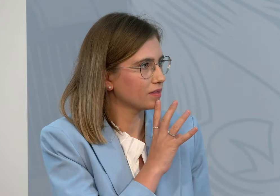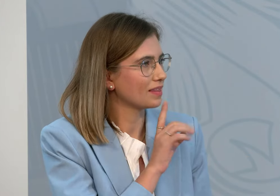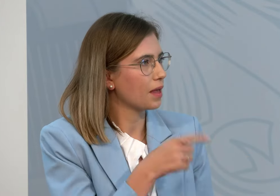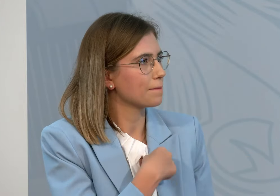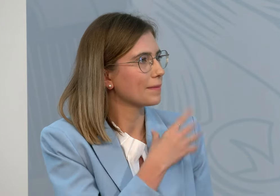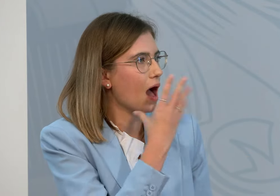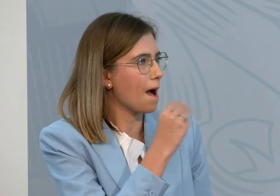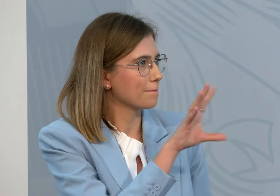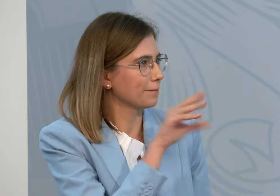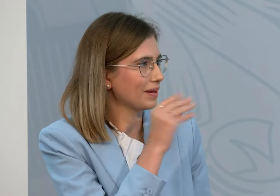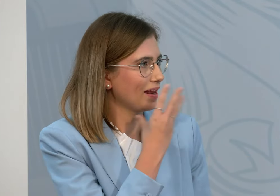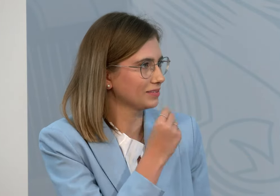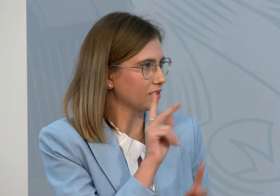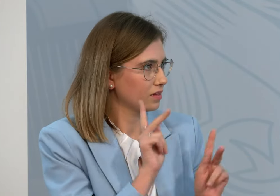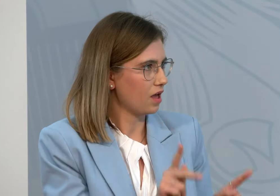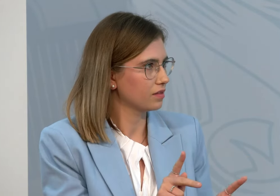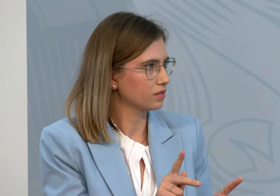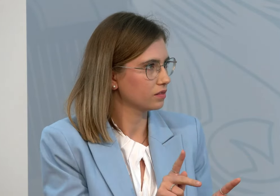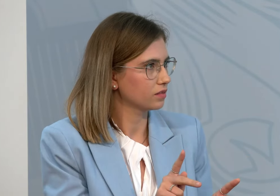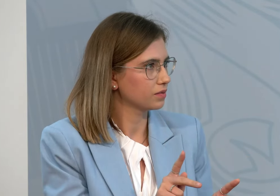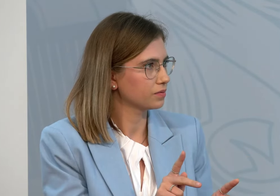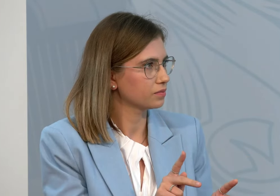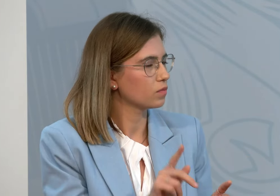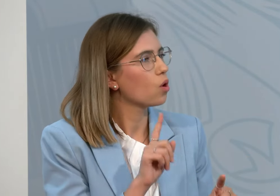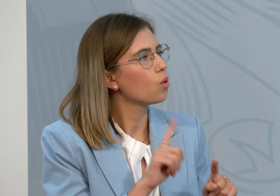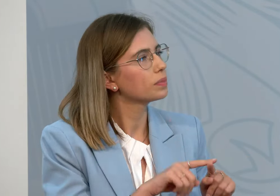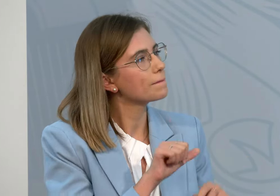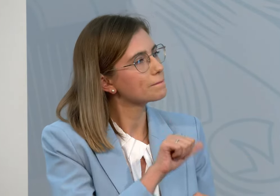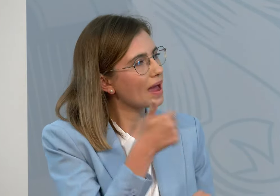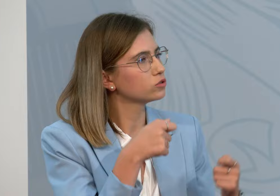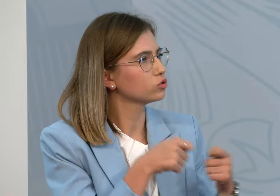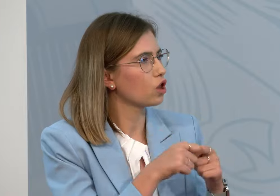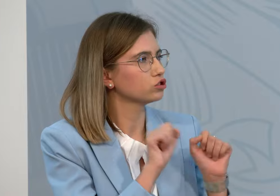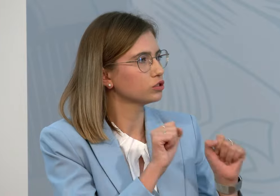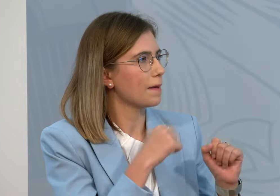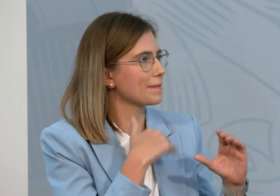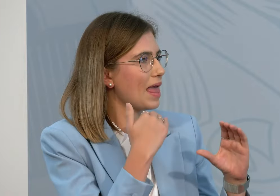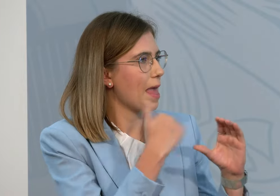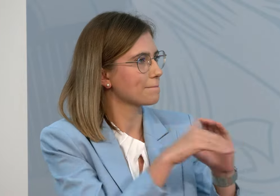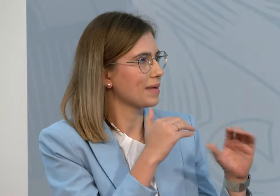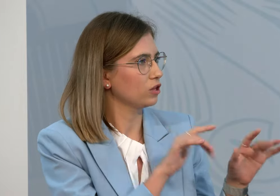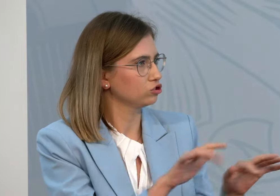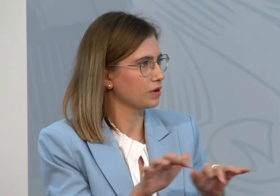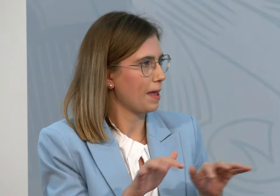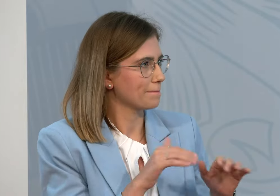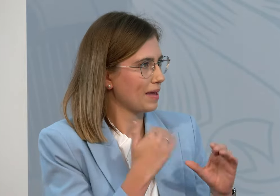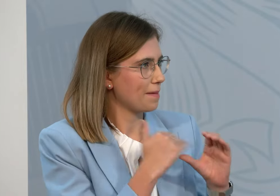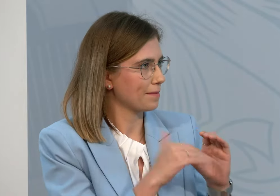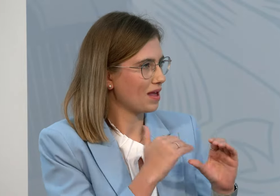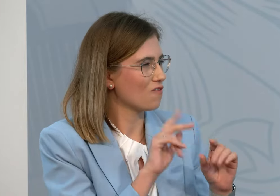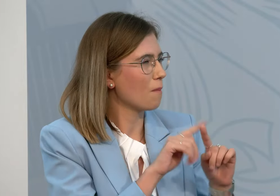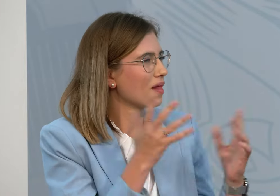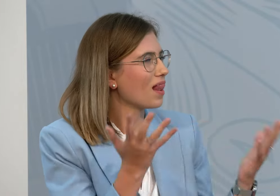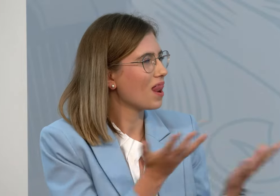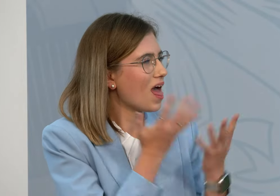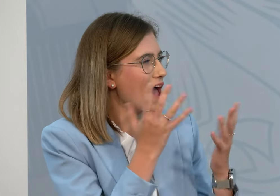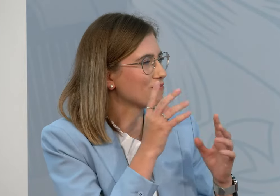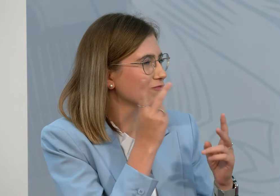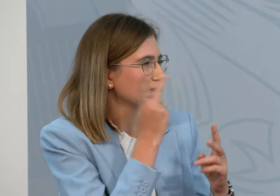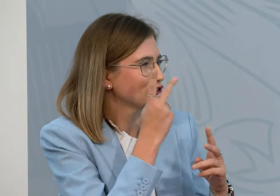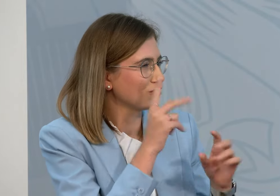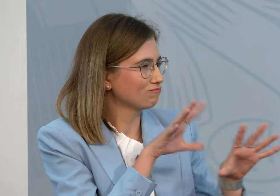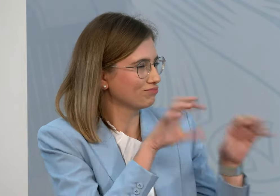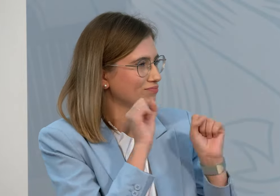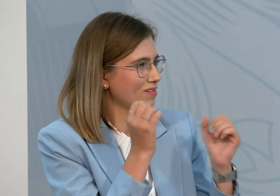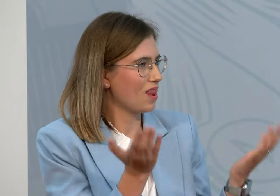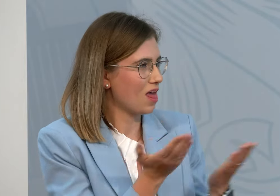aber wenn sie langsam sprechen, sich bemühen, kann ich sehr gut von den Lippen ablesen. Und mit einigen Kollegen bin ich einfach schriftlich